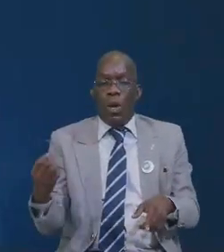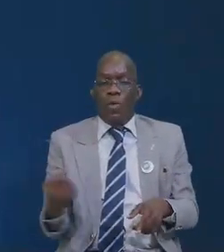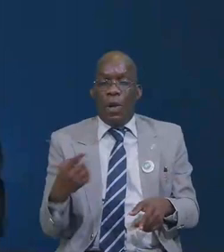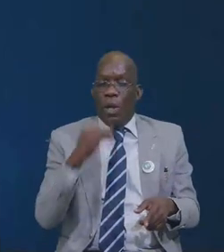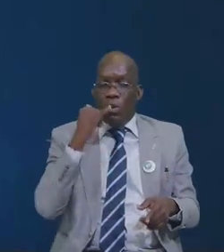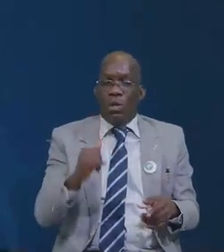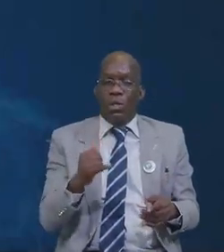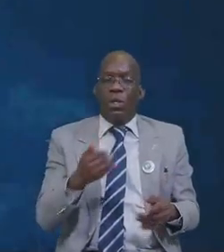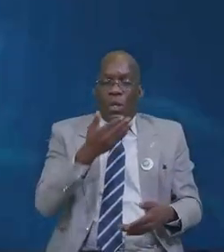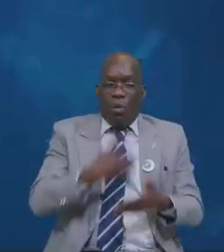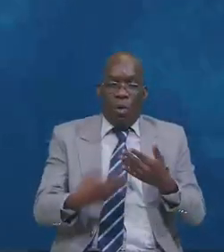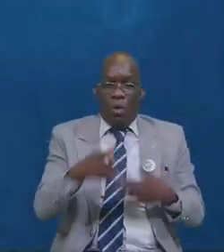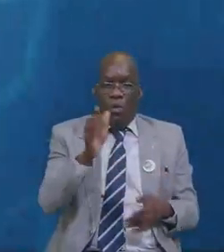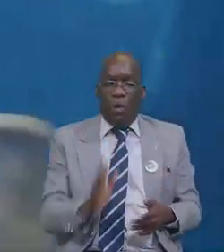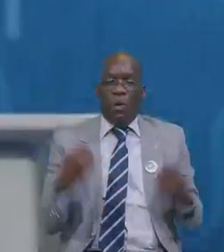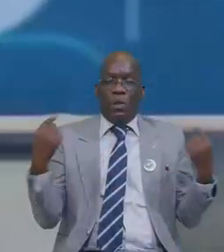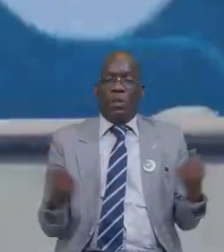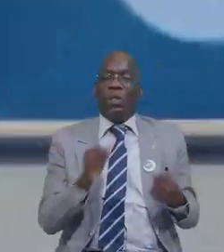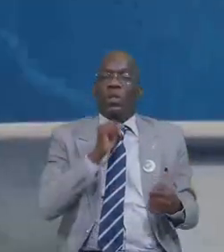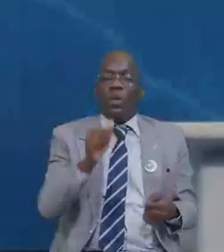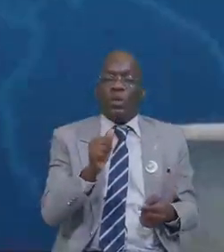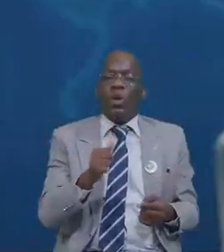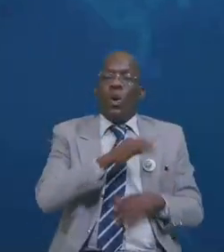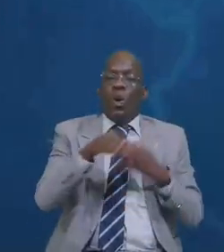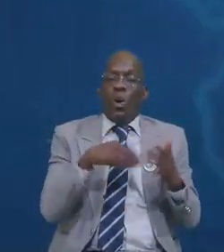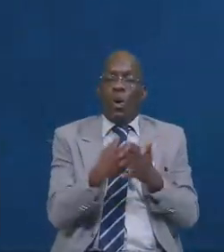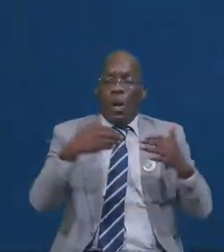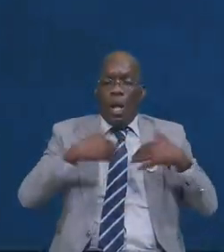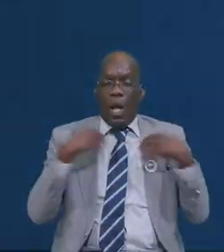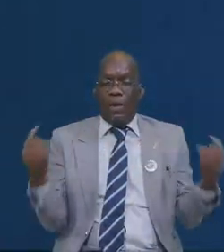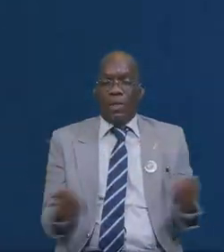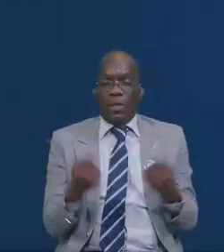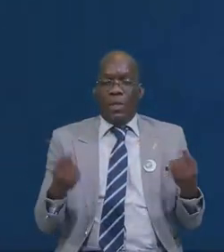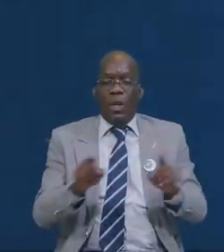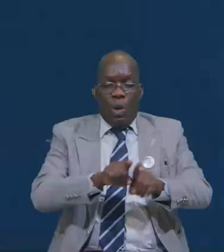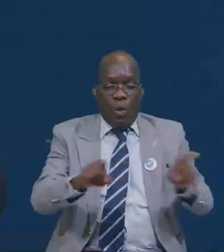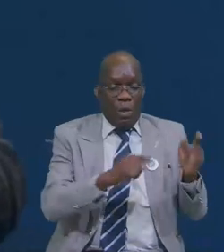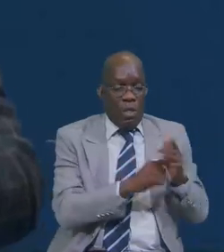pèche point. Tous ont péché, mais cette